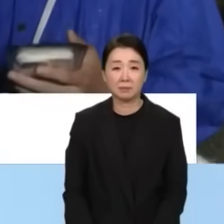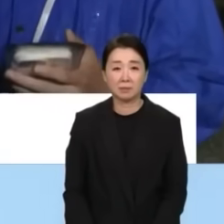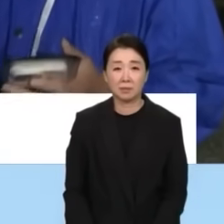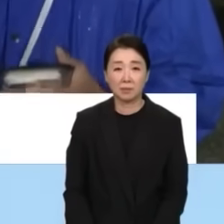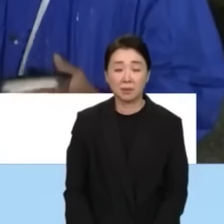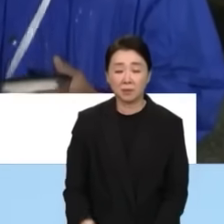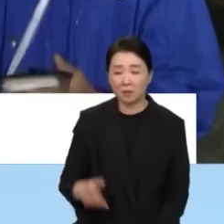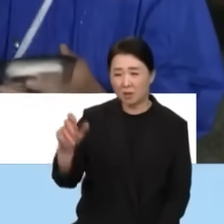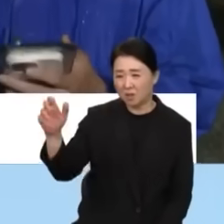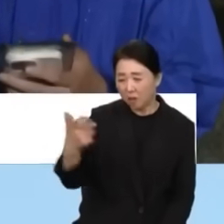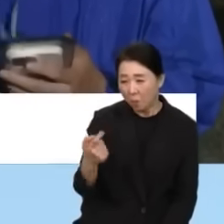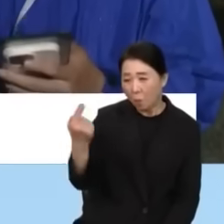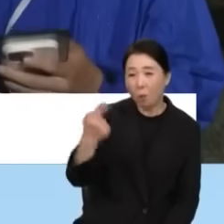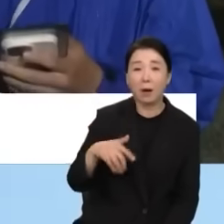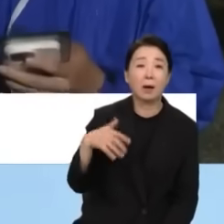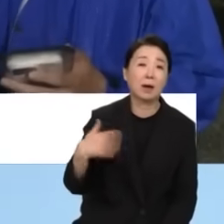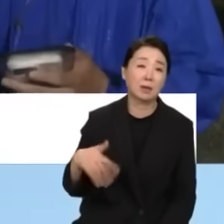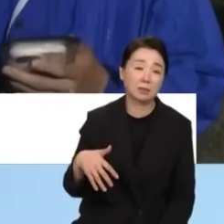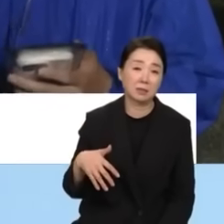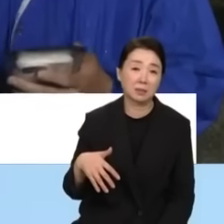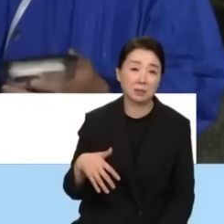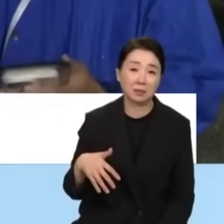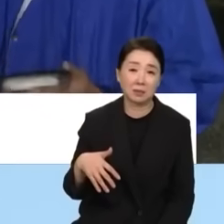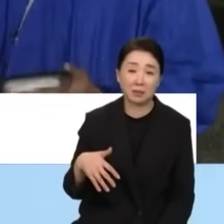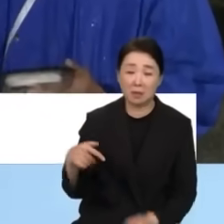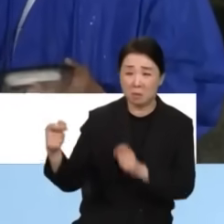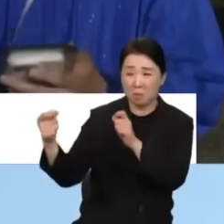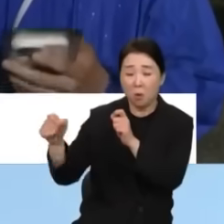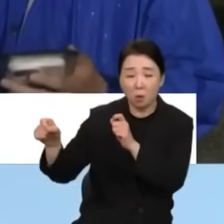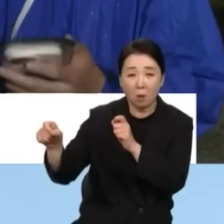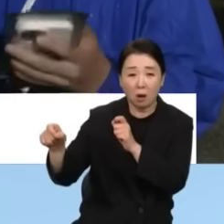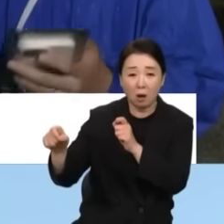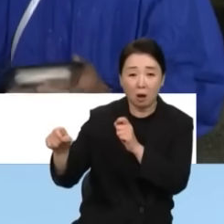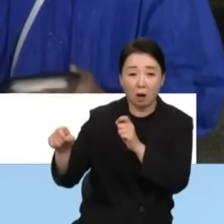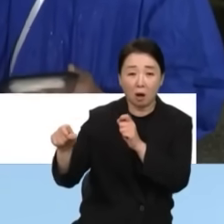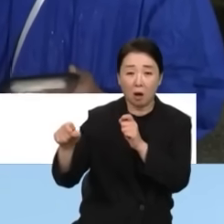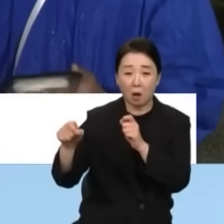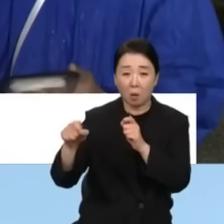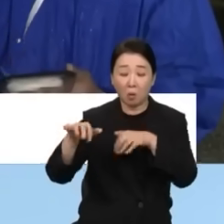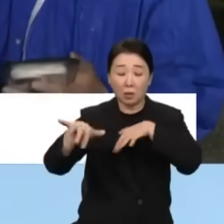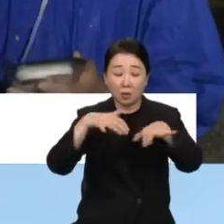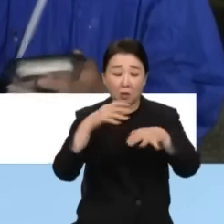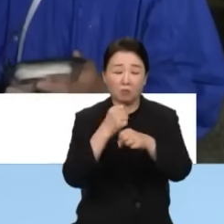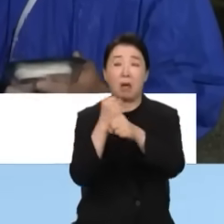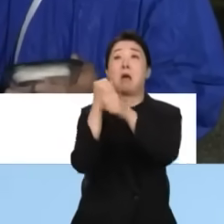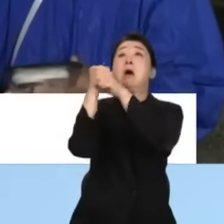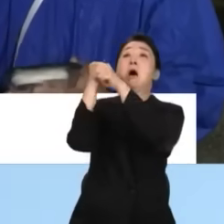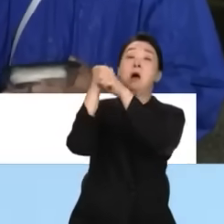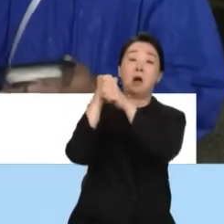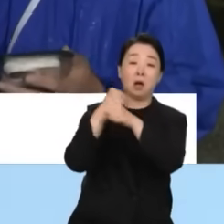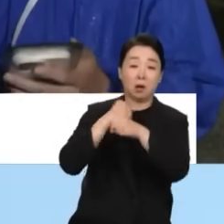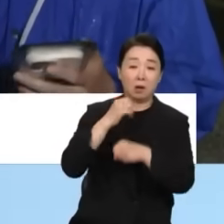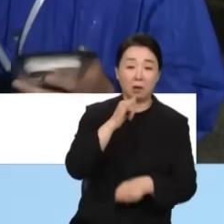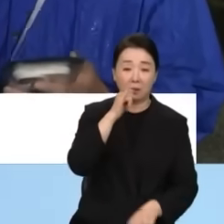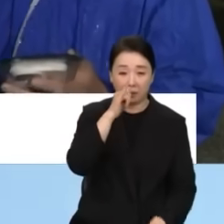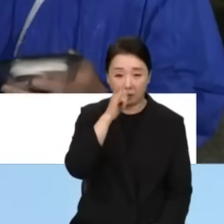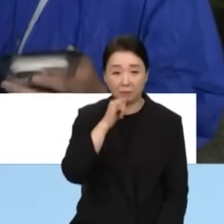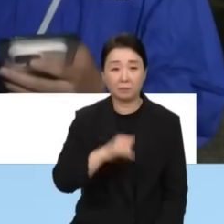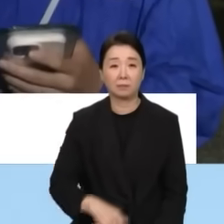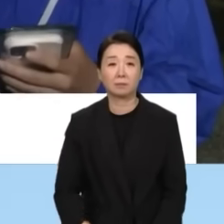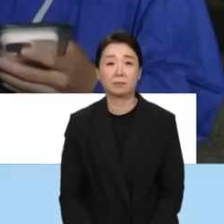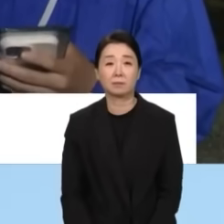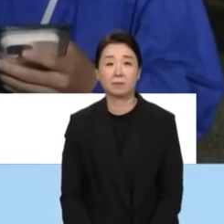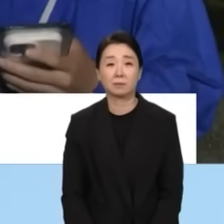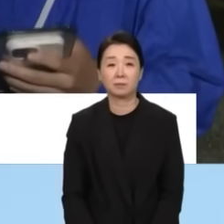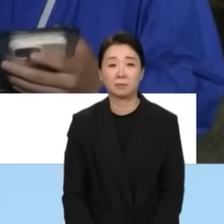영향권이 아니었는데도 오늘 거리에선 사람들이 우산이 뒤집혀버리는 바람에 곤란해하는 모습을 자주 목격할